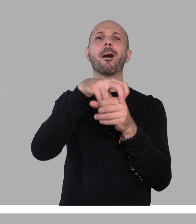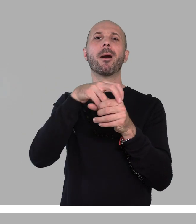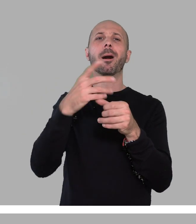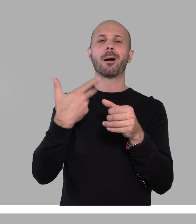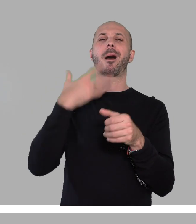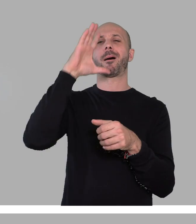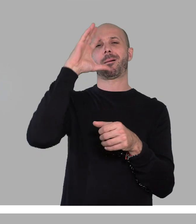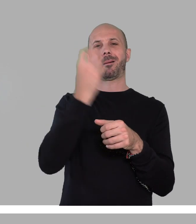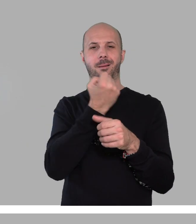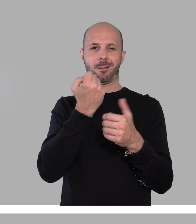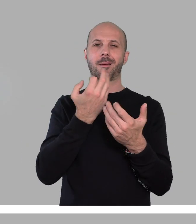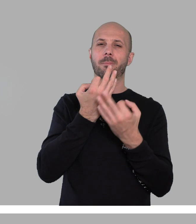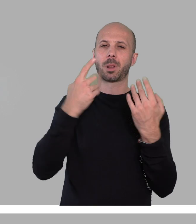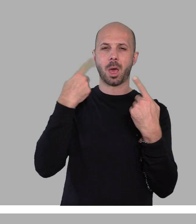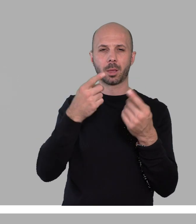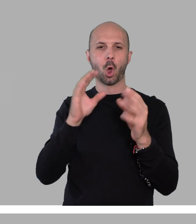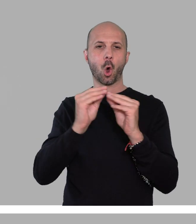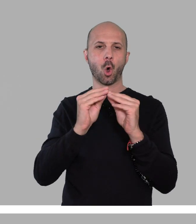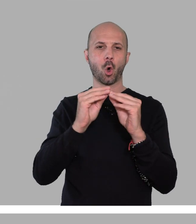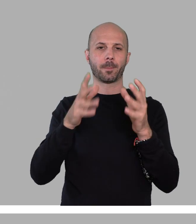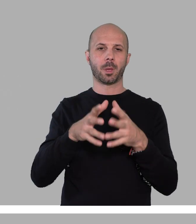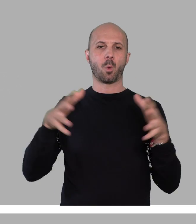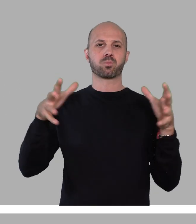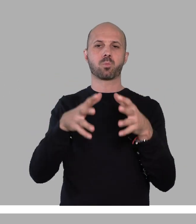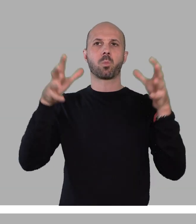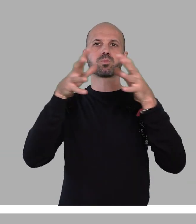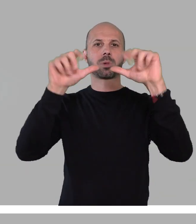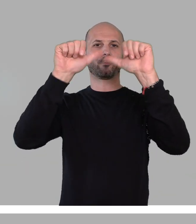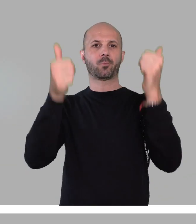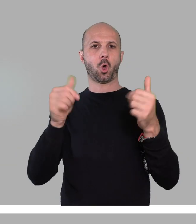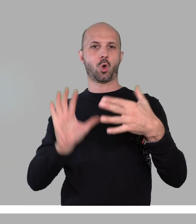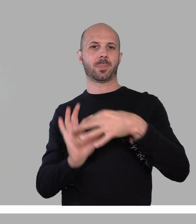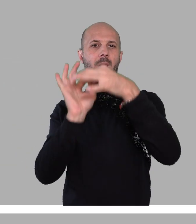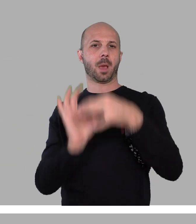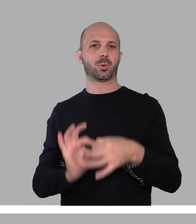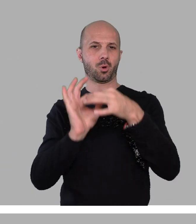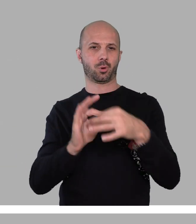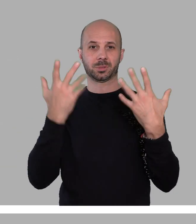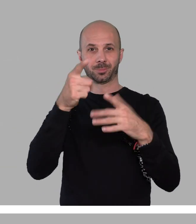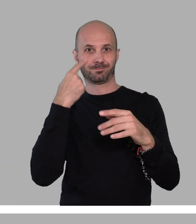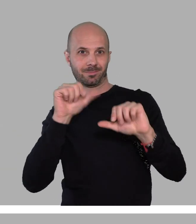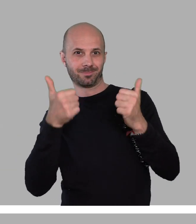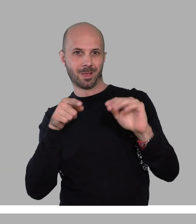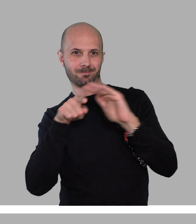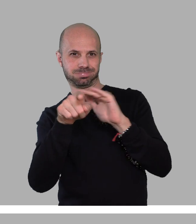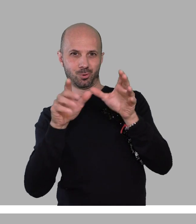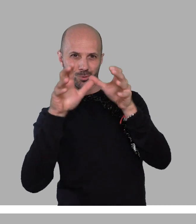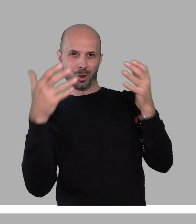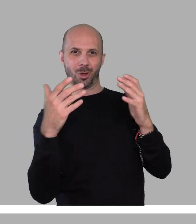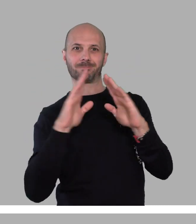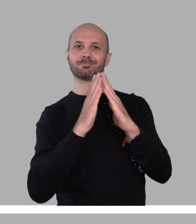possono capire bene anche i rapporti volumetrici tra queste parti. Ecco, da questo spaccato possiamo